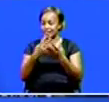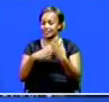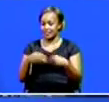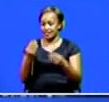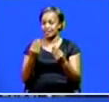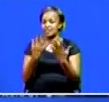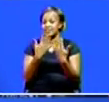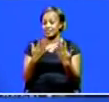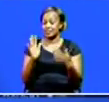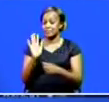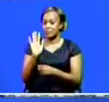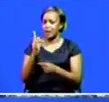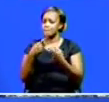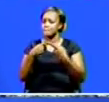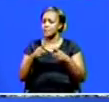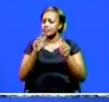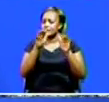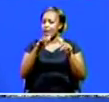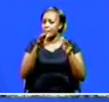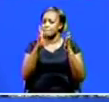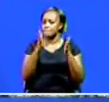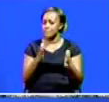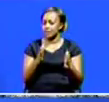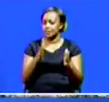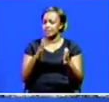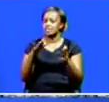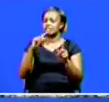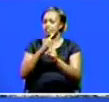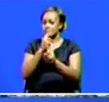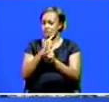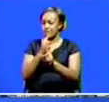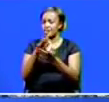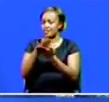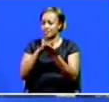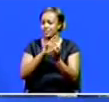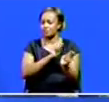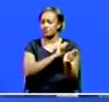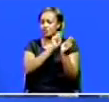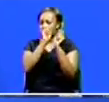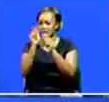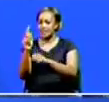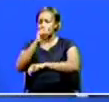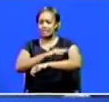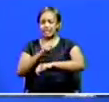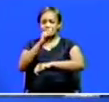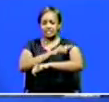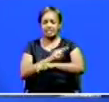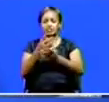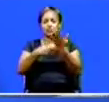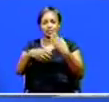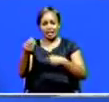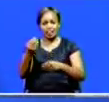Awali wakulima kutoka mlima Elgon na maeneo mengine walikuwa kisafiri kila siku kuchapisha bei ya mazao yao